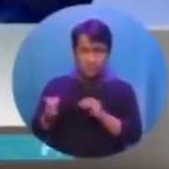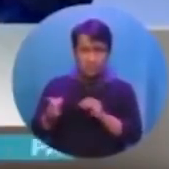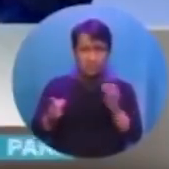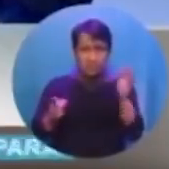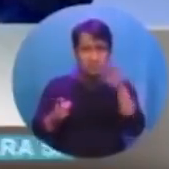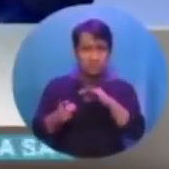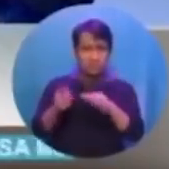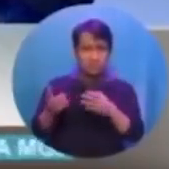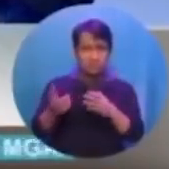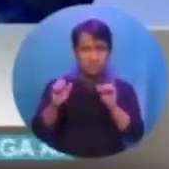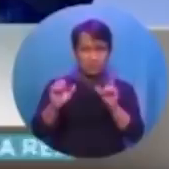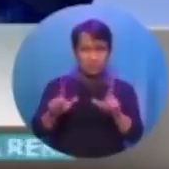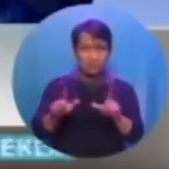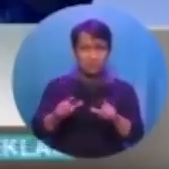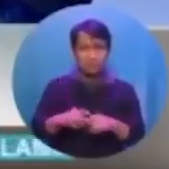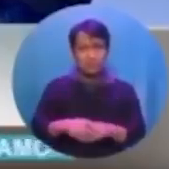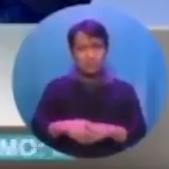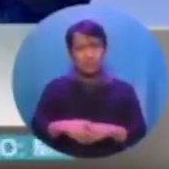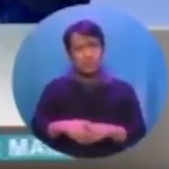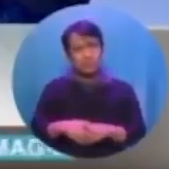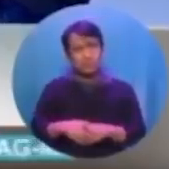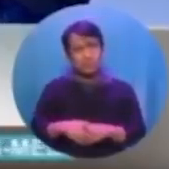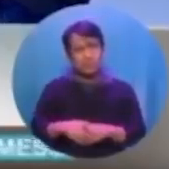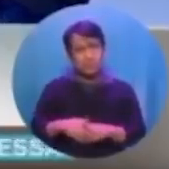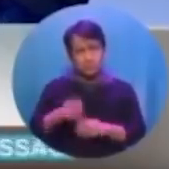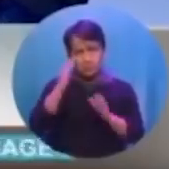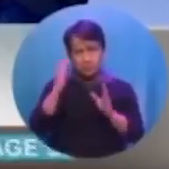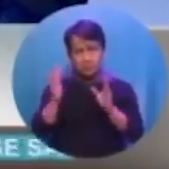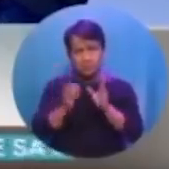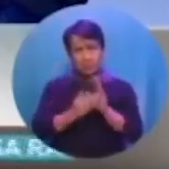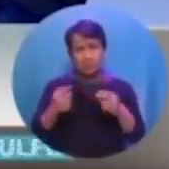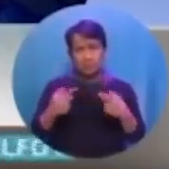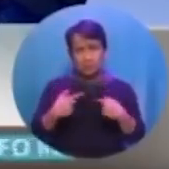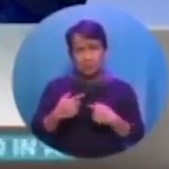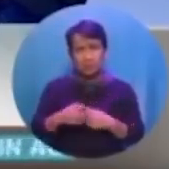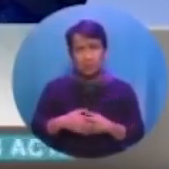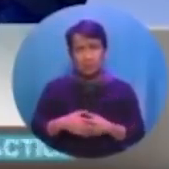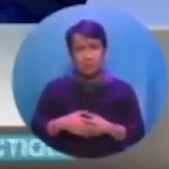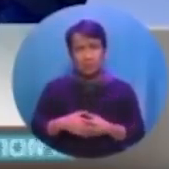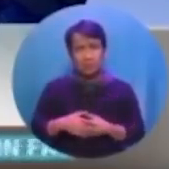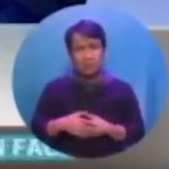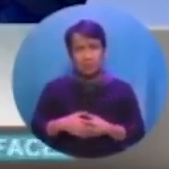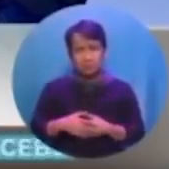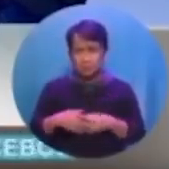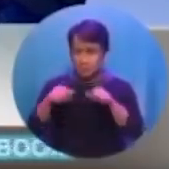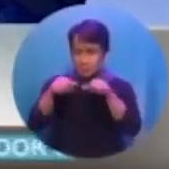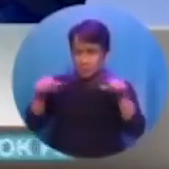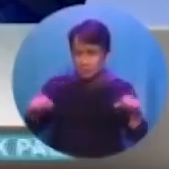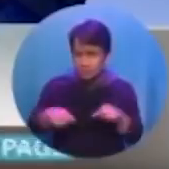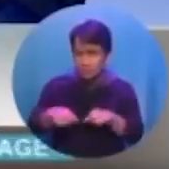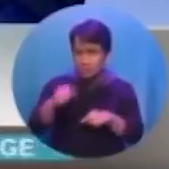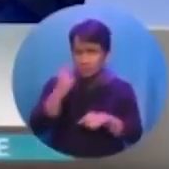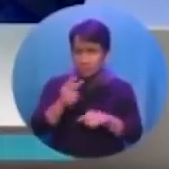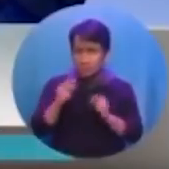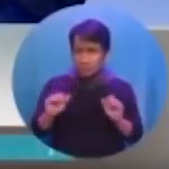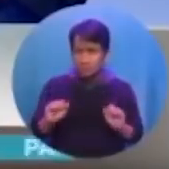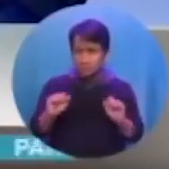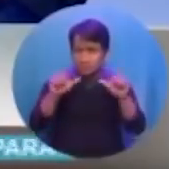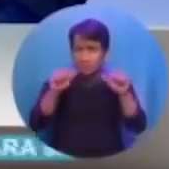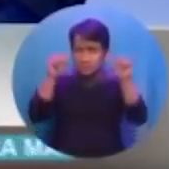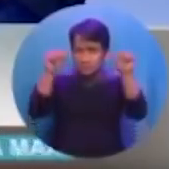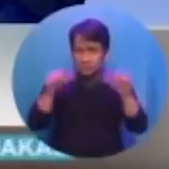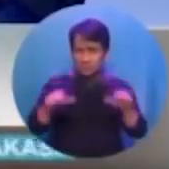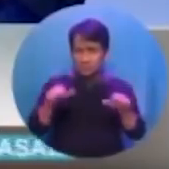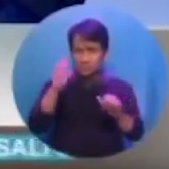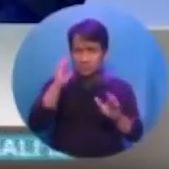at ninako lang po yun. Wala ho bang mga CCTV sa area para at least man lang may flash po natin yung mga mukha